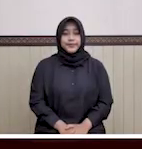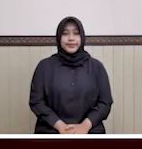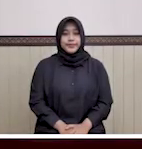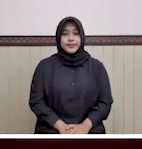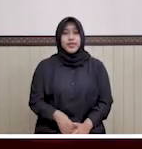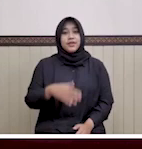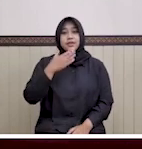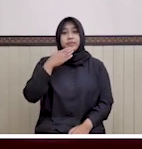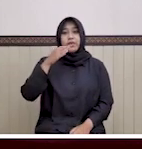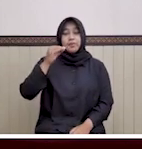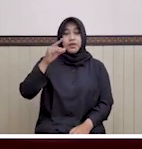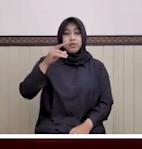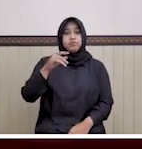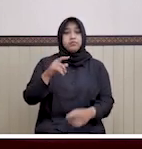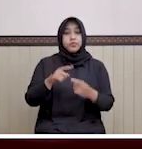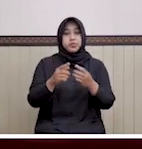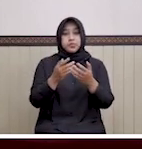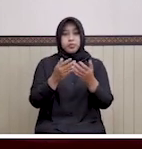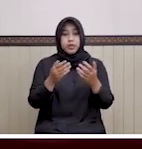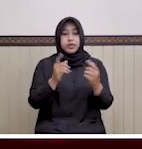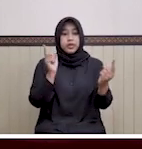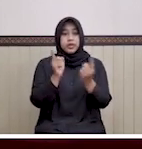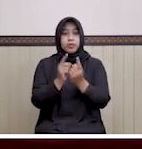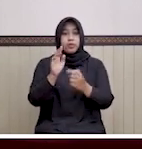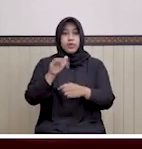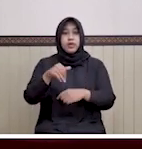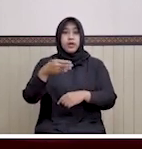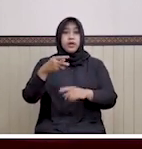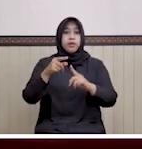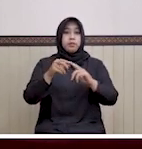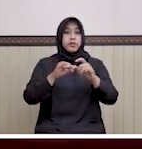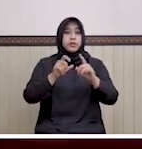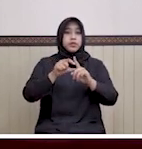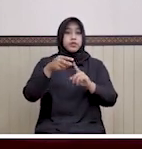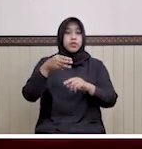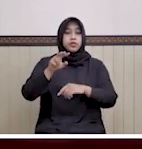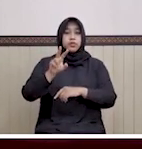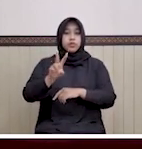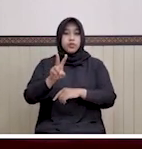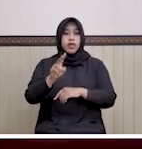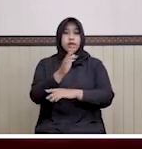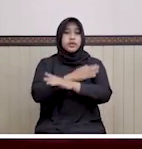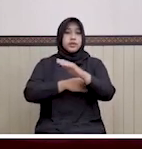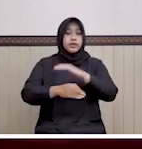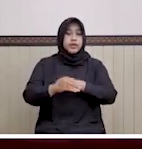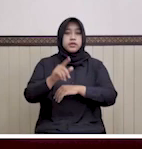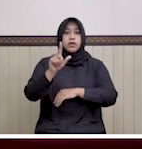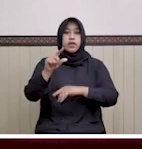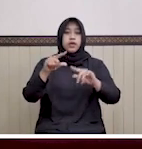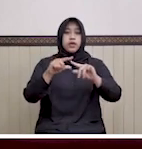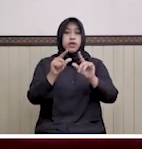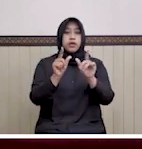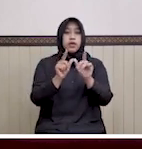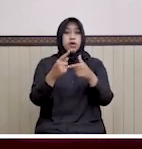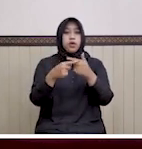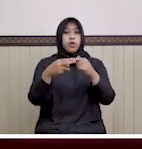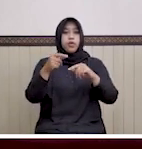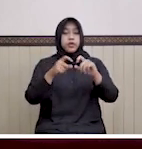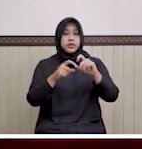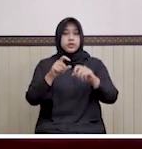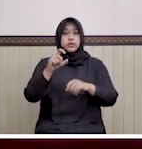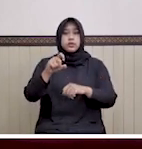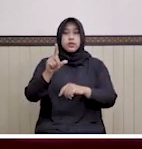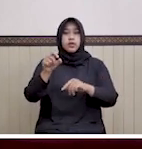soal pagi pemirsa jumpa lagi di episode2 difable Lawyers Club kali ini dengan tema